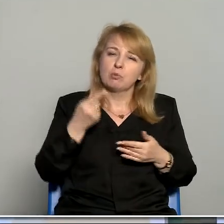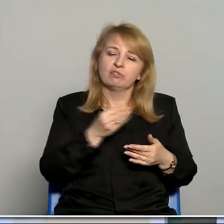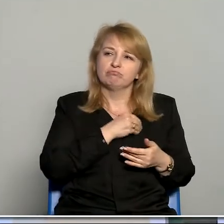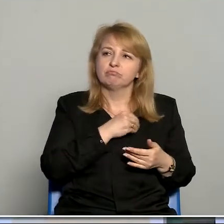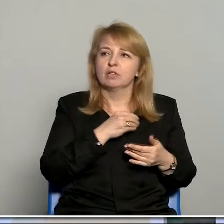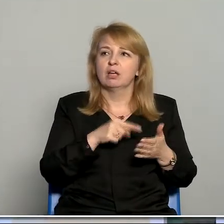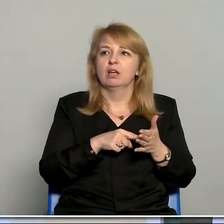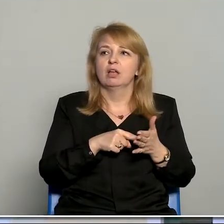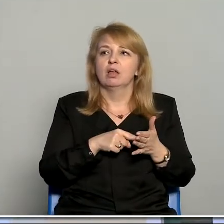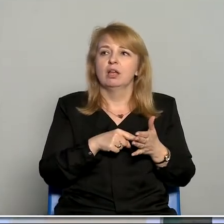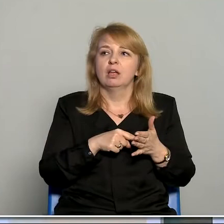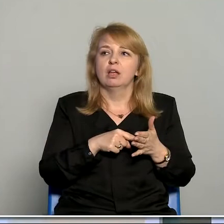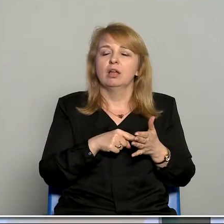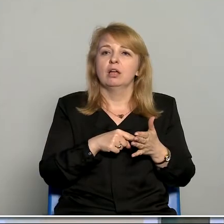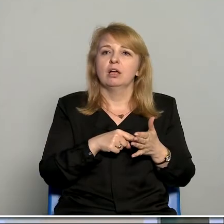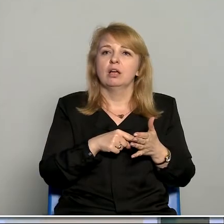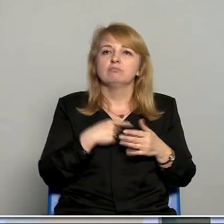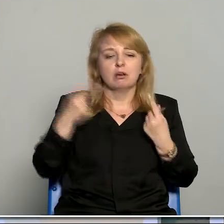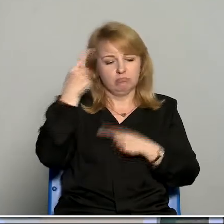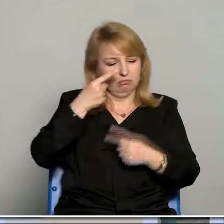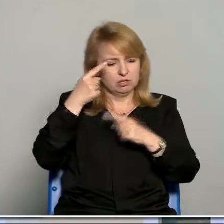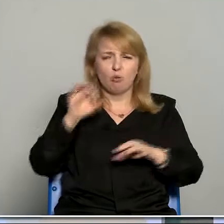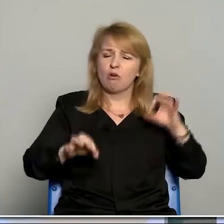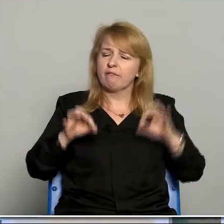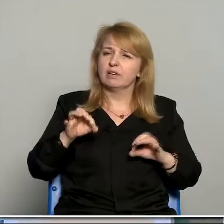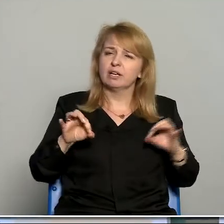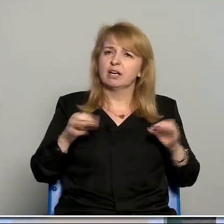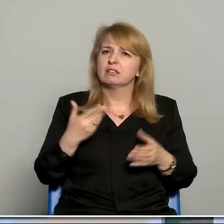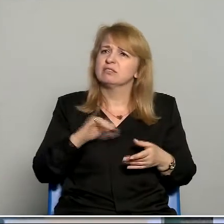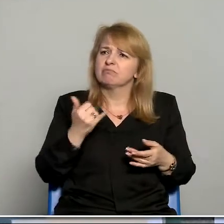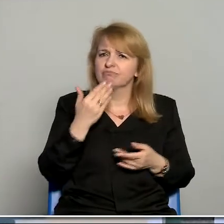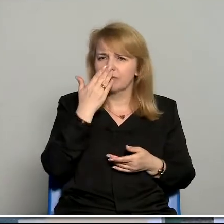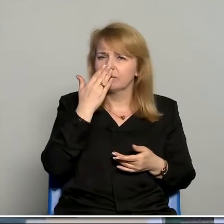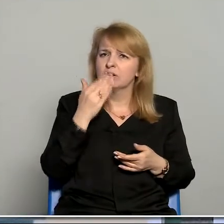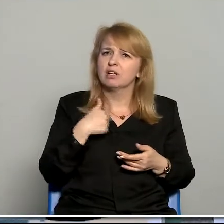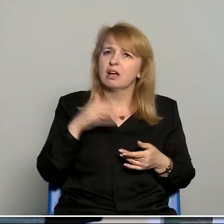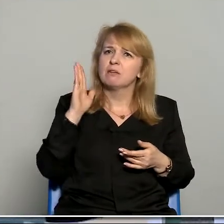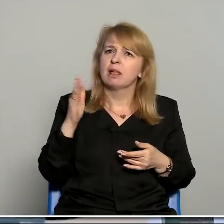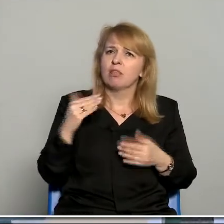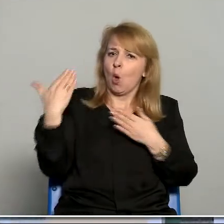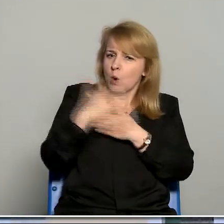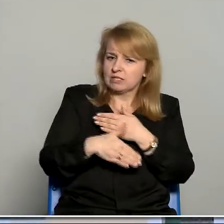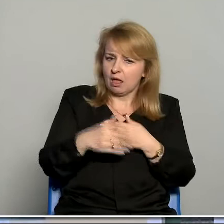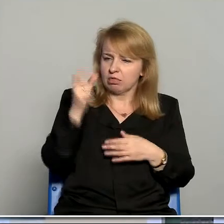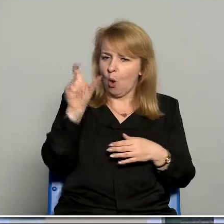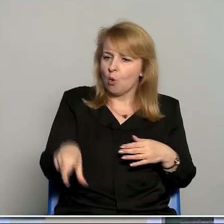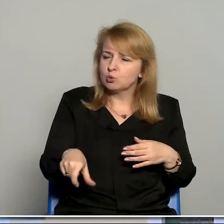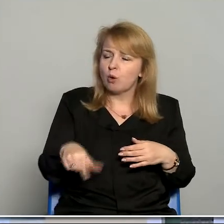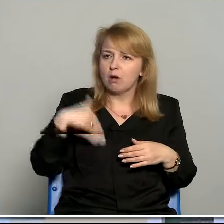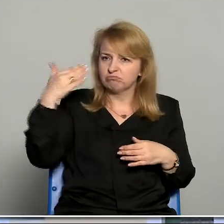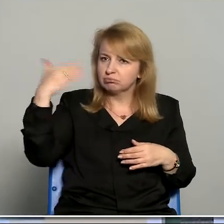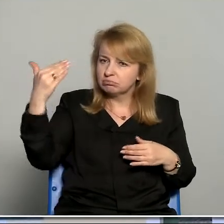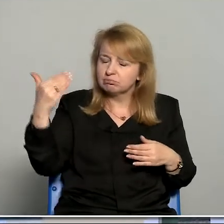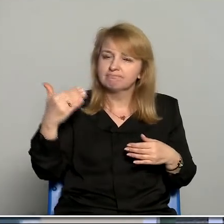myśląc o tej konferencji i zakładając, że będę ostatnią osobą, która będzie się wypowiadała, oczywiście w tych